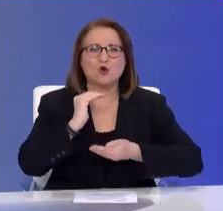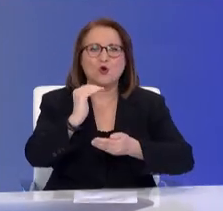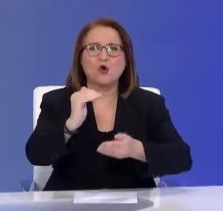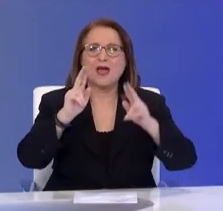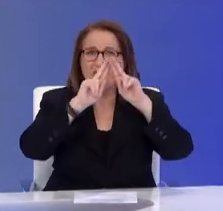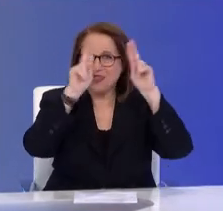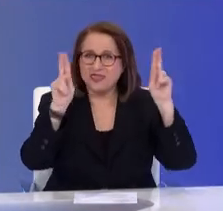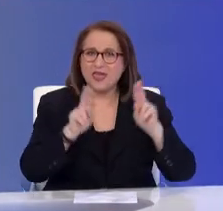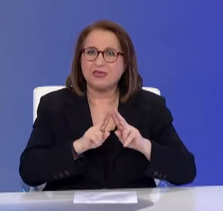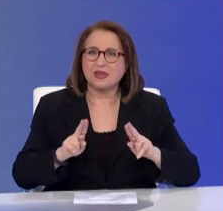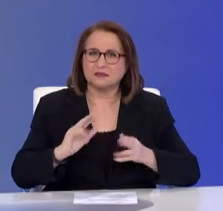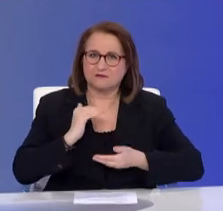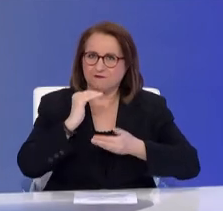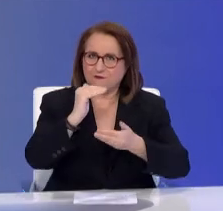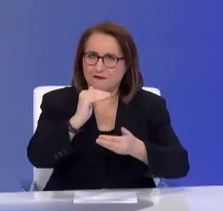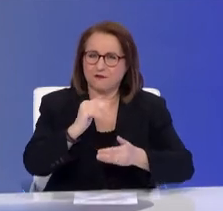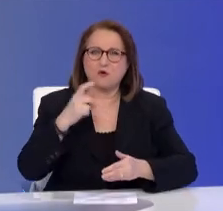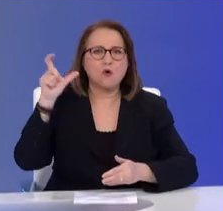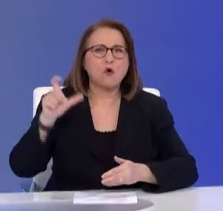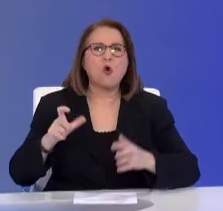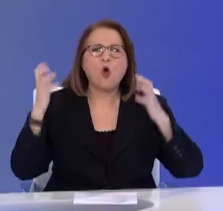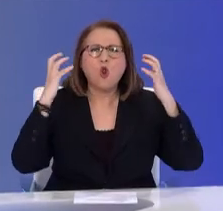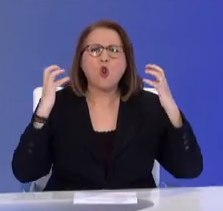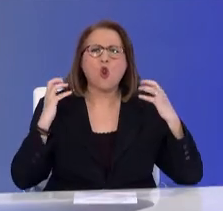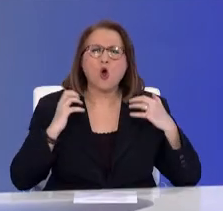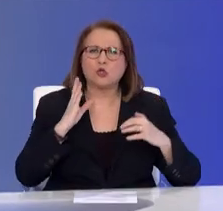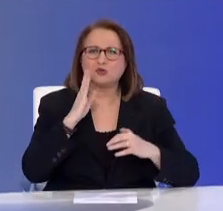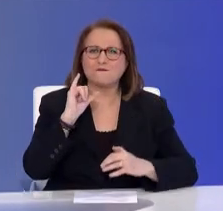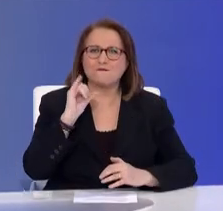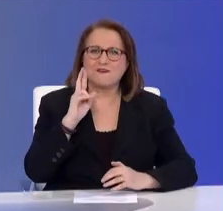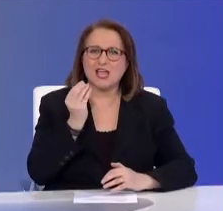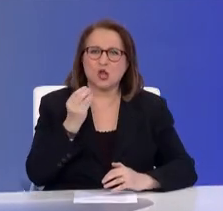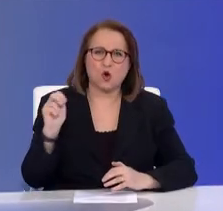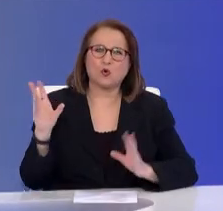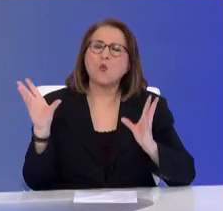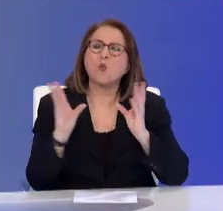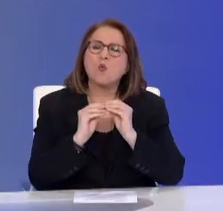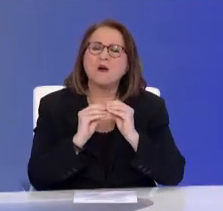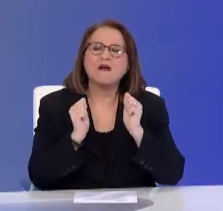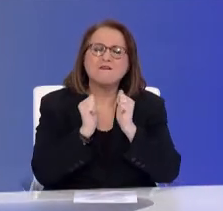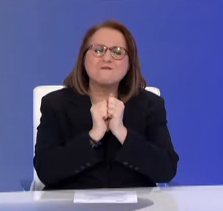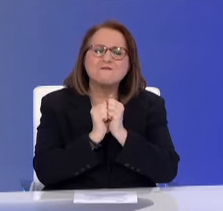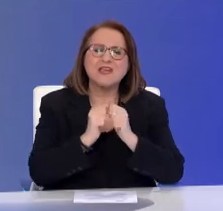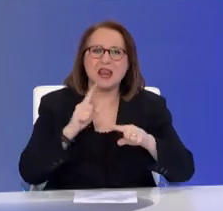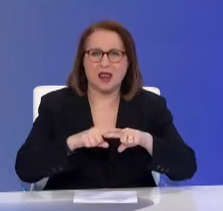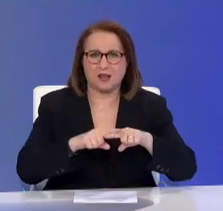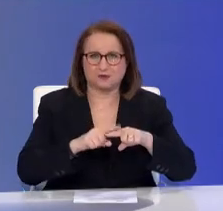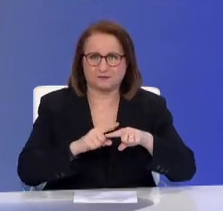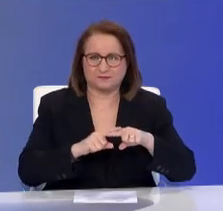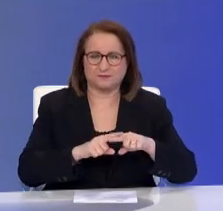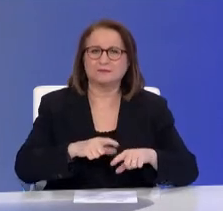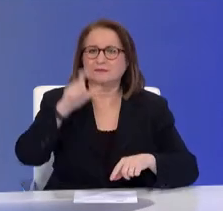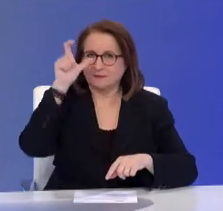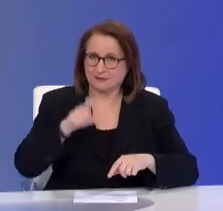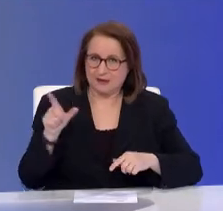Λόρδου Βίρονα για το Φιλελληνισμό και την απονομή του